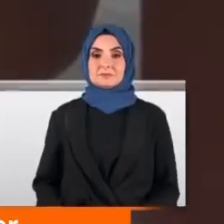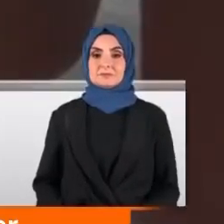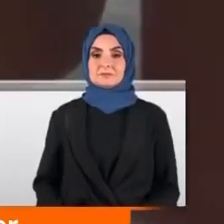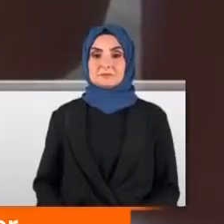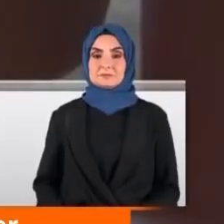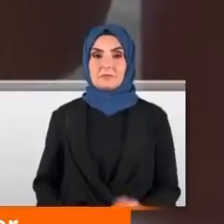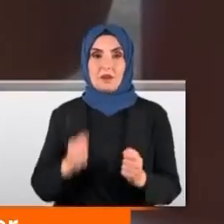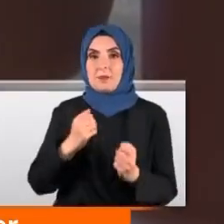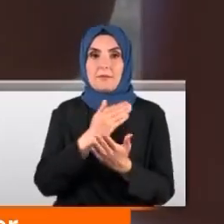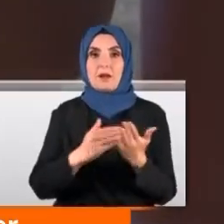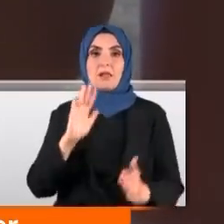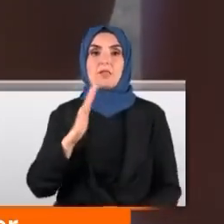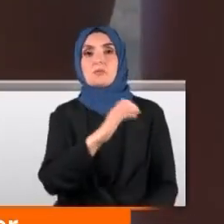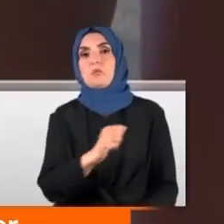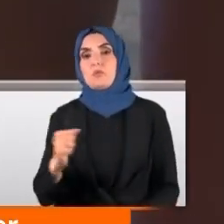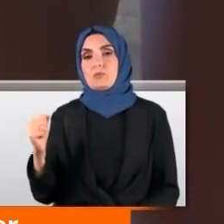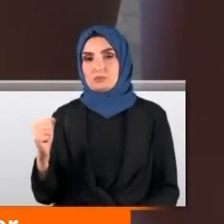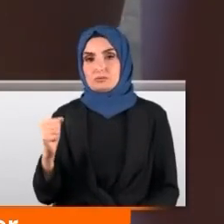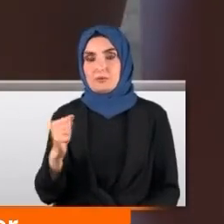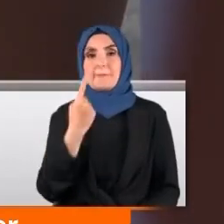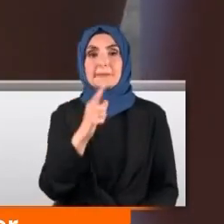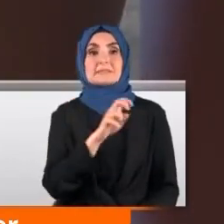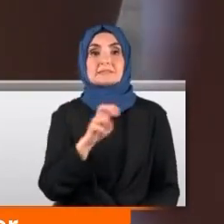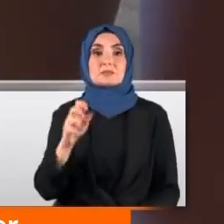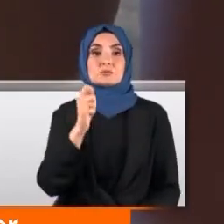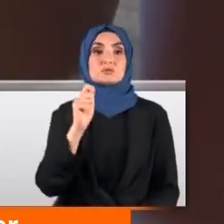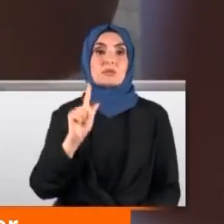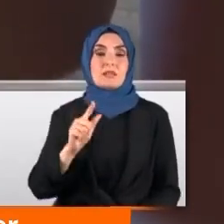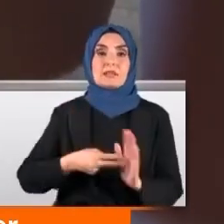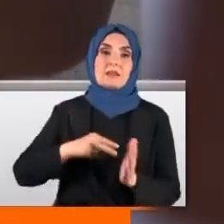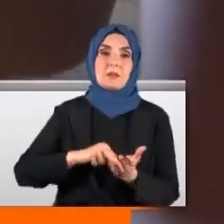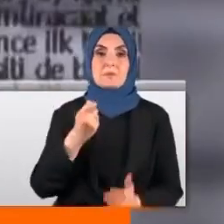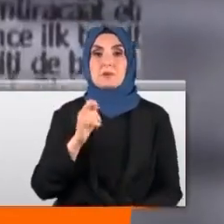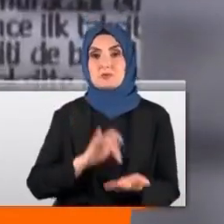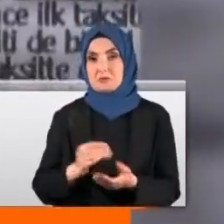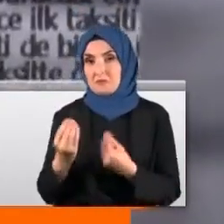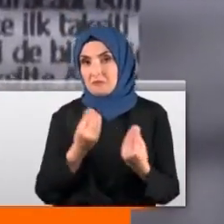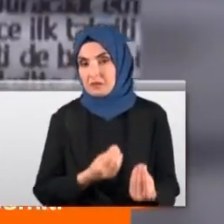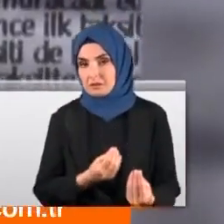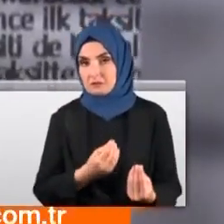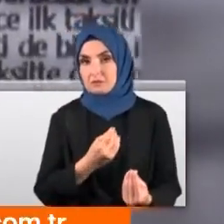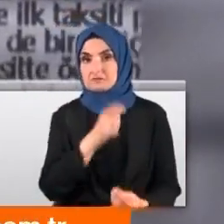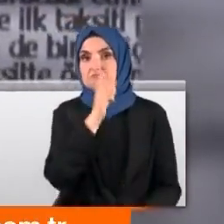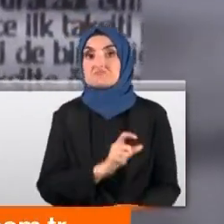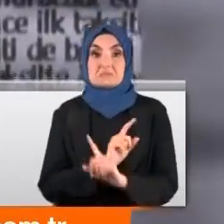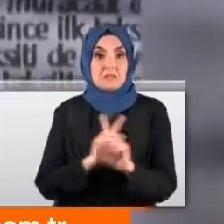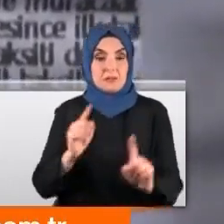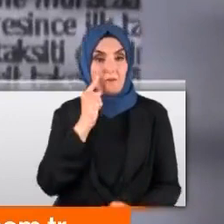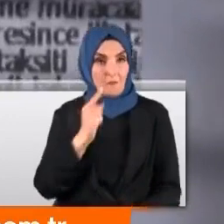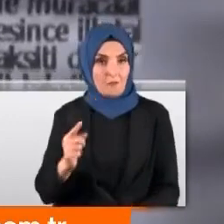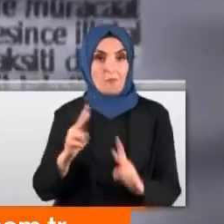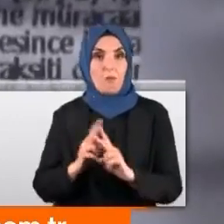ettim. Ehliyetine el konulan Yıldırım'a 1800 lirada idari para cezası kesildi. İtirazı sonrası polis